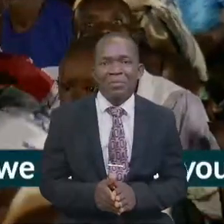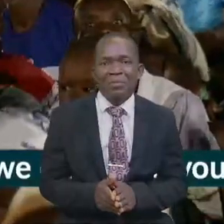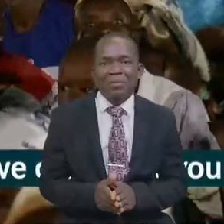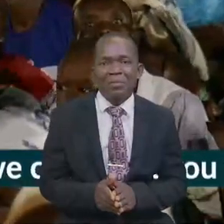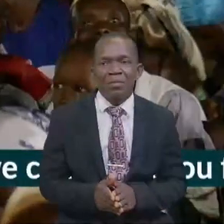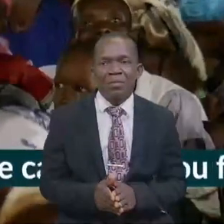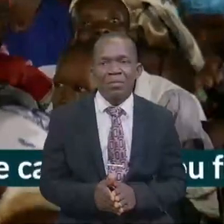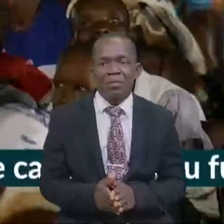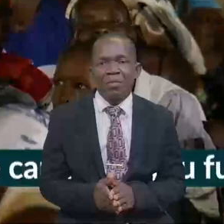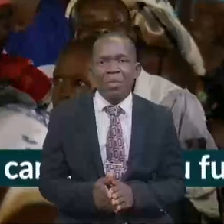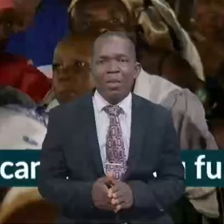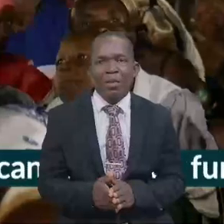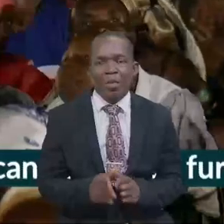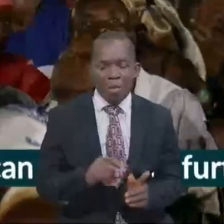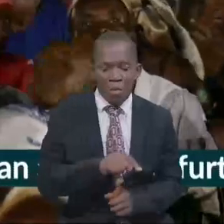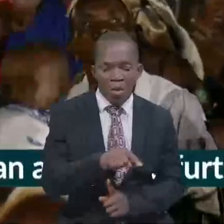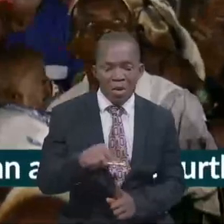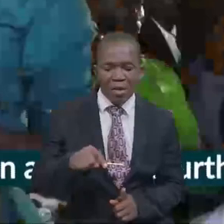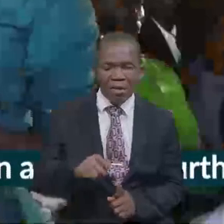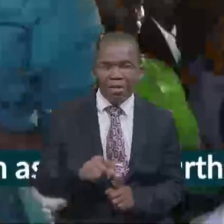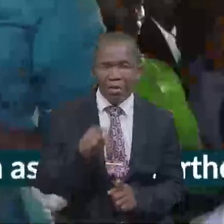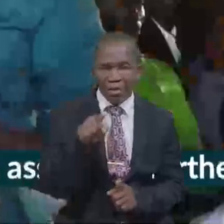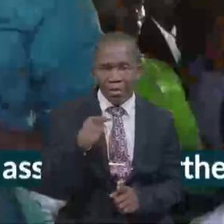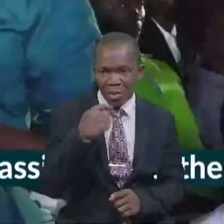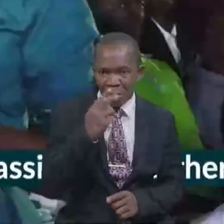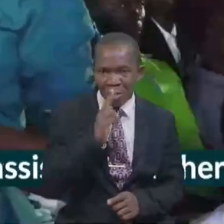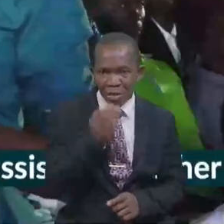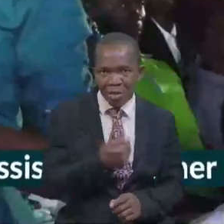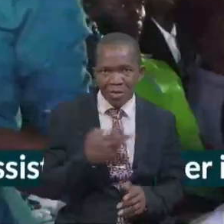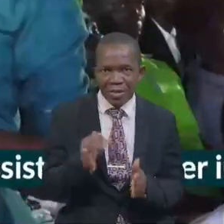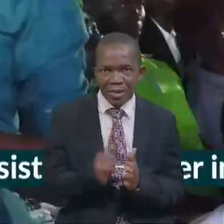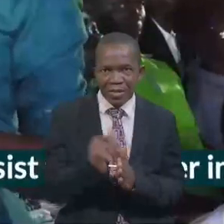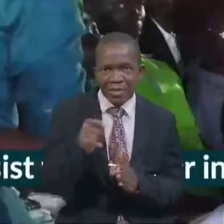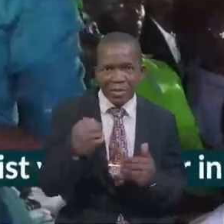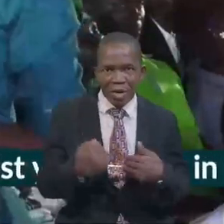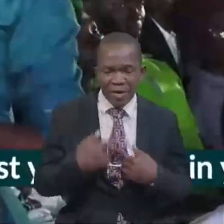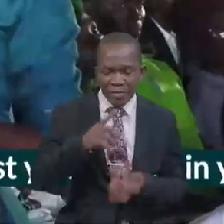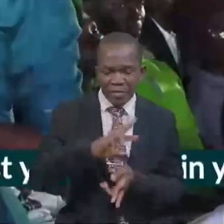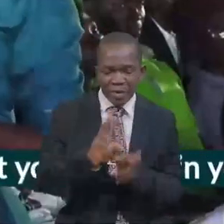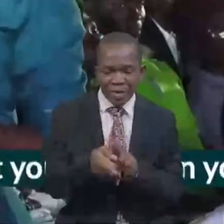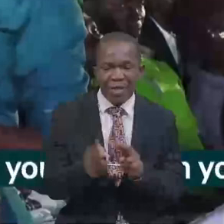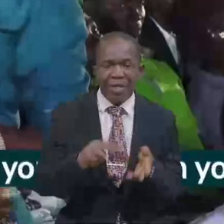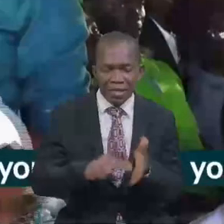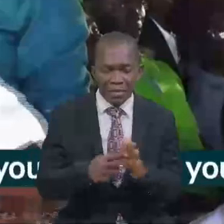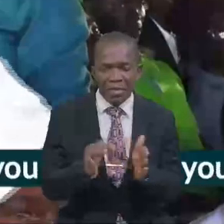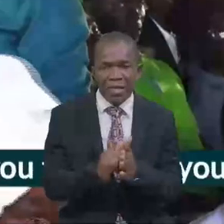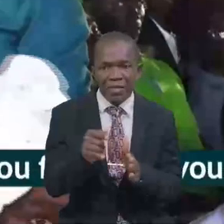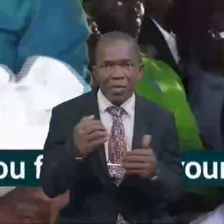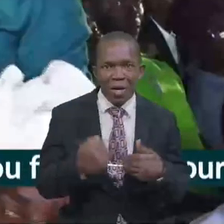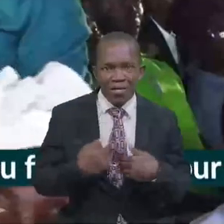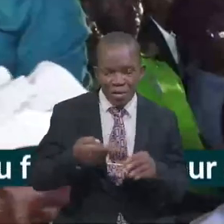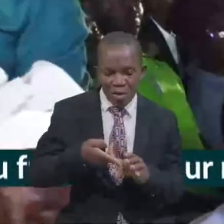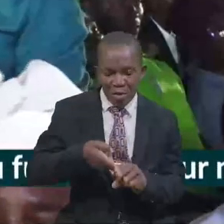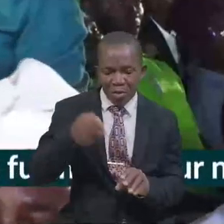croisade, donnons la chance à ceux qui ont donné leur vie au Seigneur ce soir